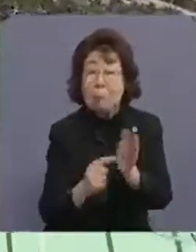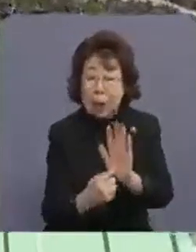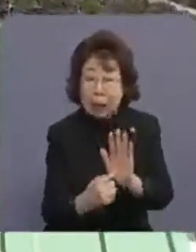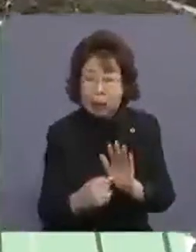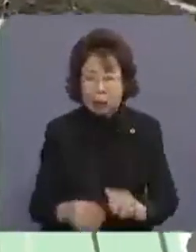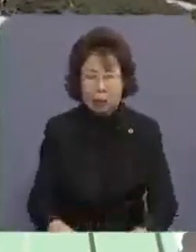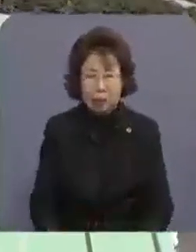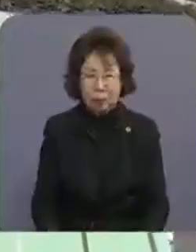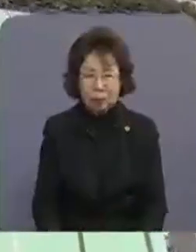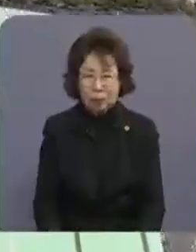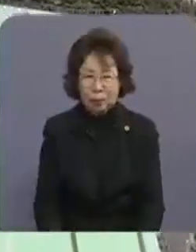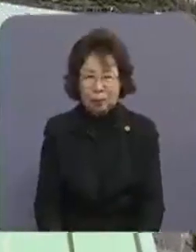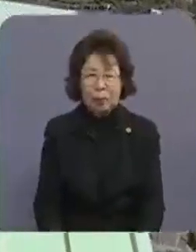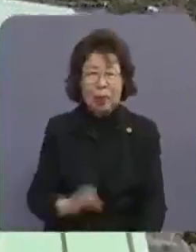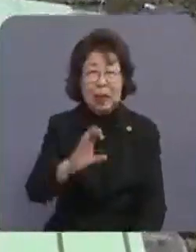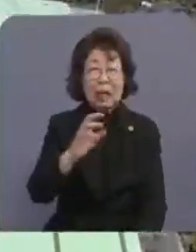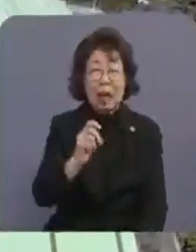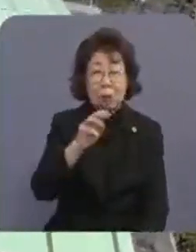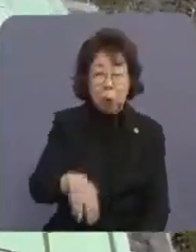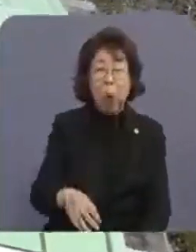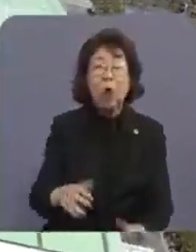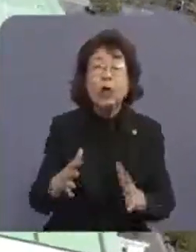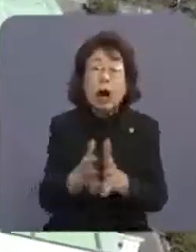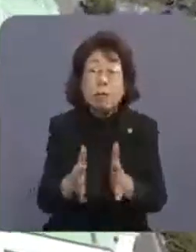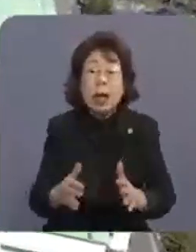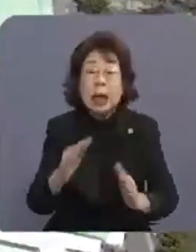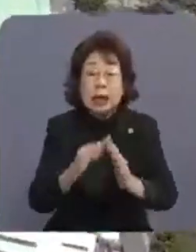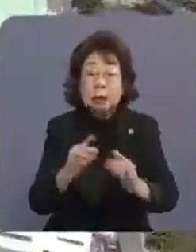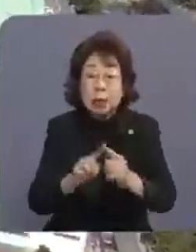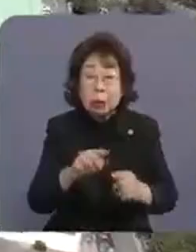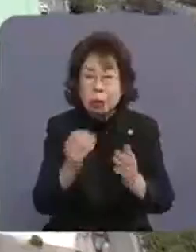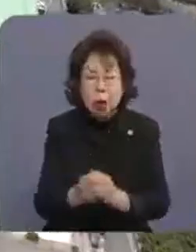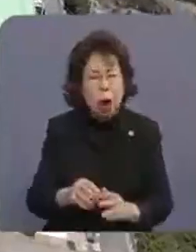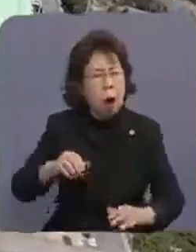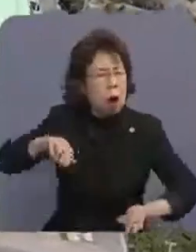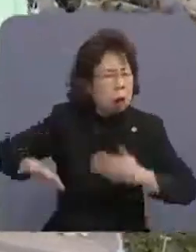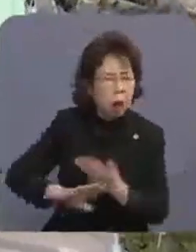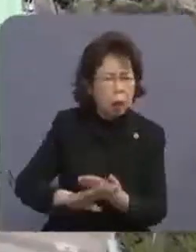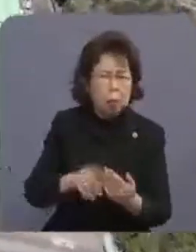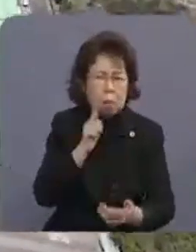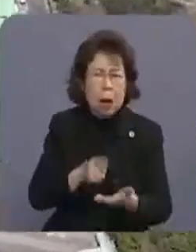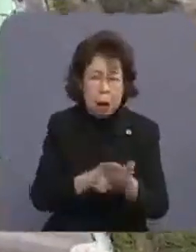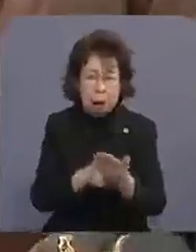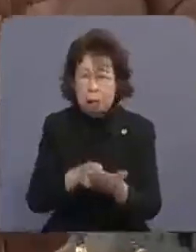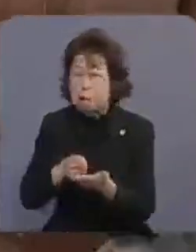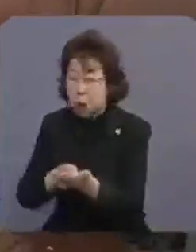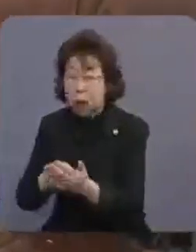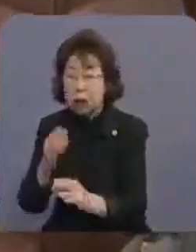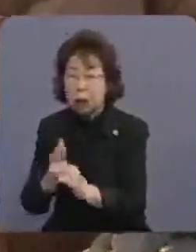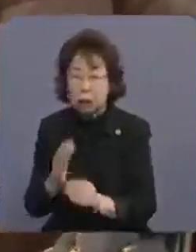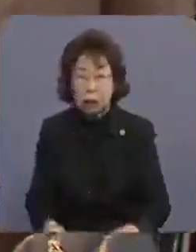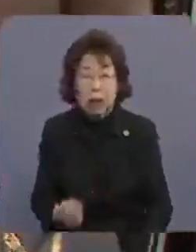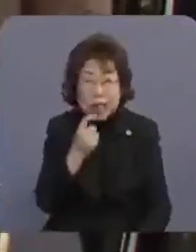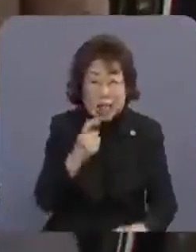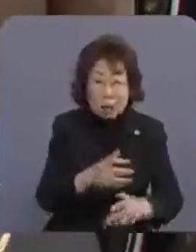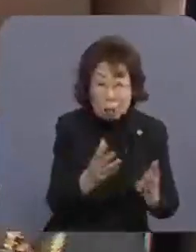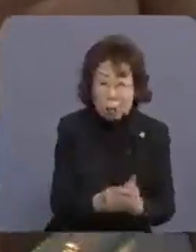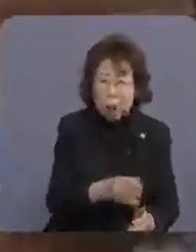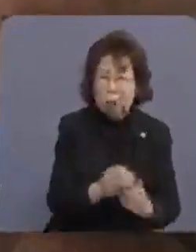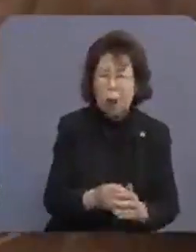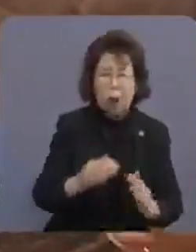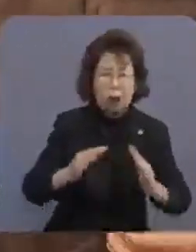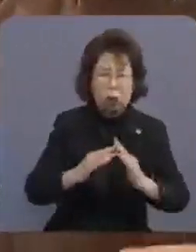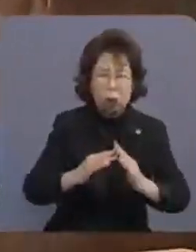있습니다 센터 미지 주거단지 조성에 대해선 두 후보가 상반된 의견을 제시했습니다 윤준우 후보는 주거단지